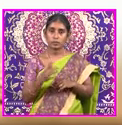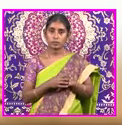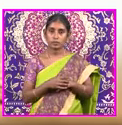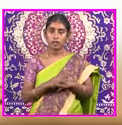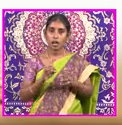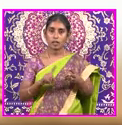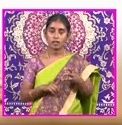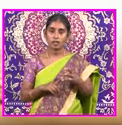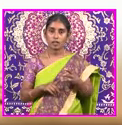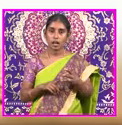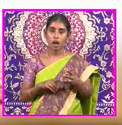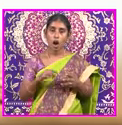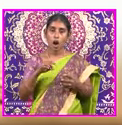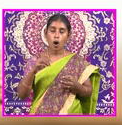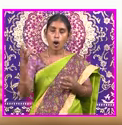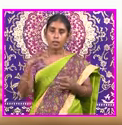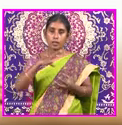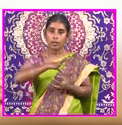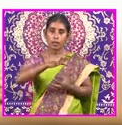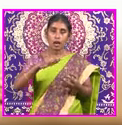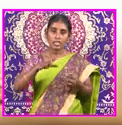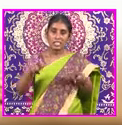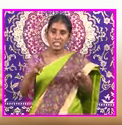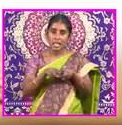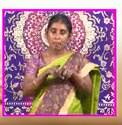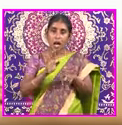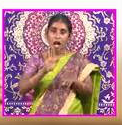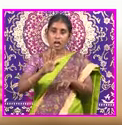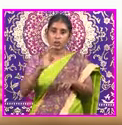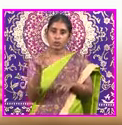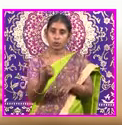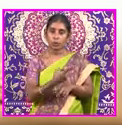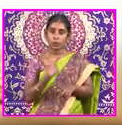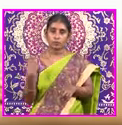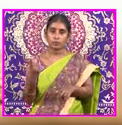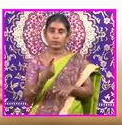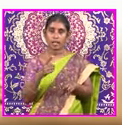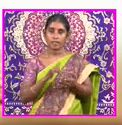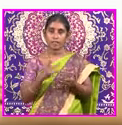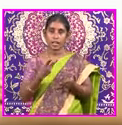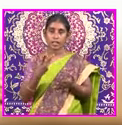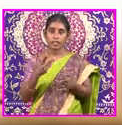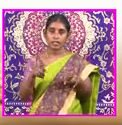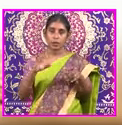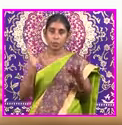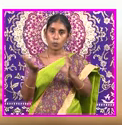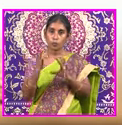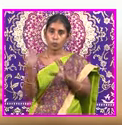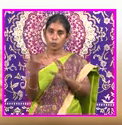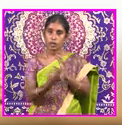அழுத்த கோடு. மாணவர்களே, இதுவரை நாம் வானிலைனா என்னன்னு பார்த்துருக்கோம், காலநிலைன்னா என்னன்னு